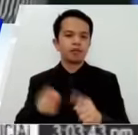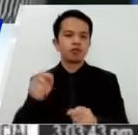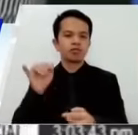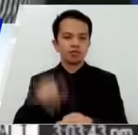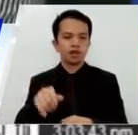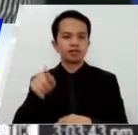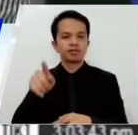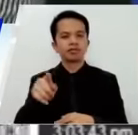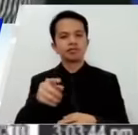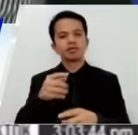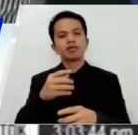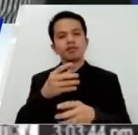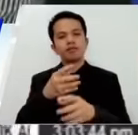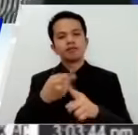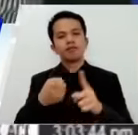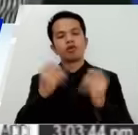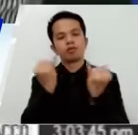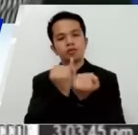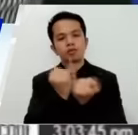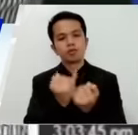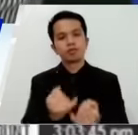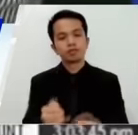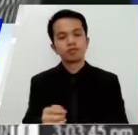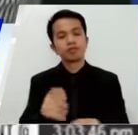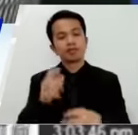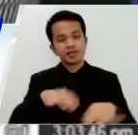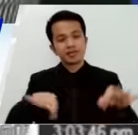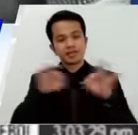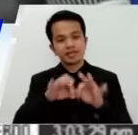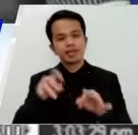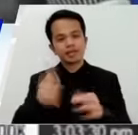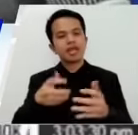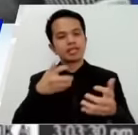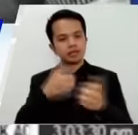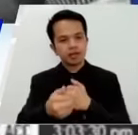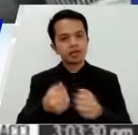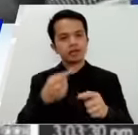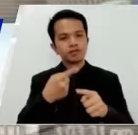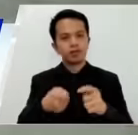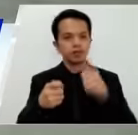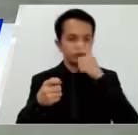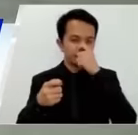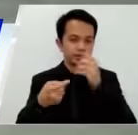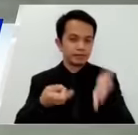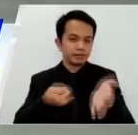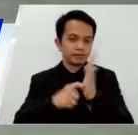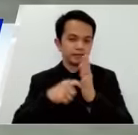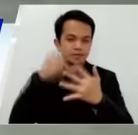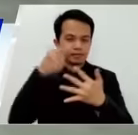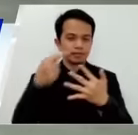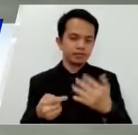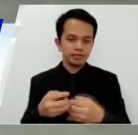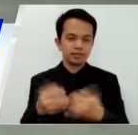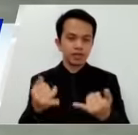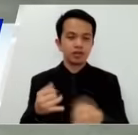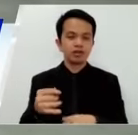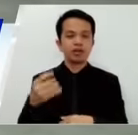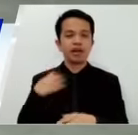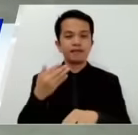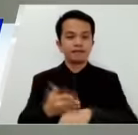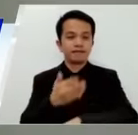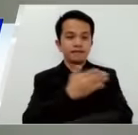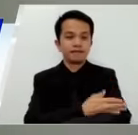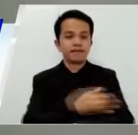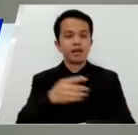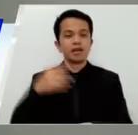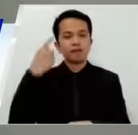benefit, no? At yan ay dapat sila ay pumasa sa mga criteria Sakop ng Enhanced PhilHealth Package for Breast